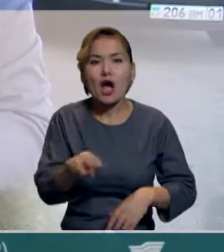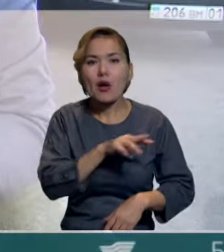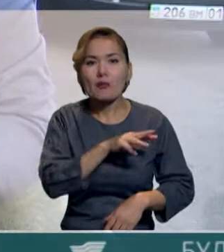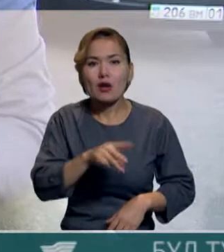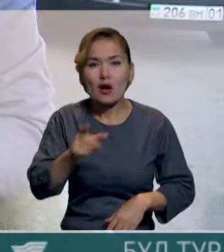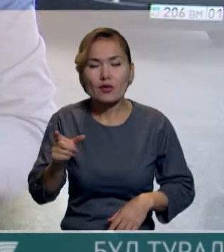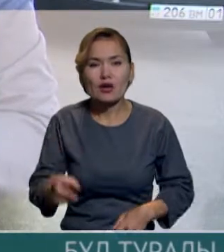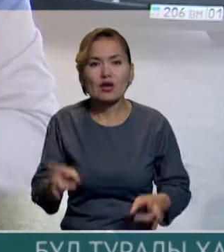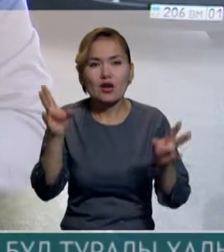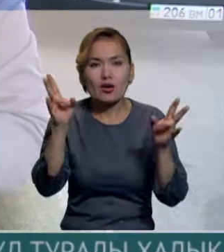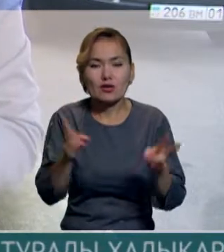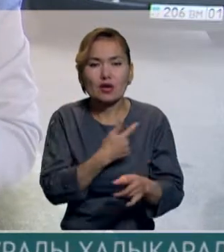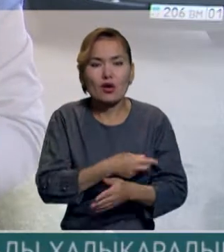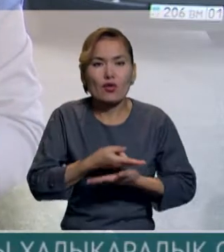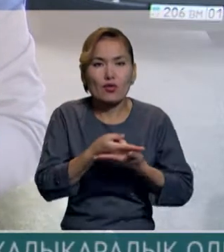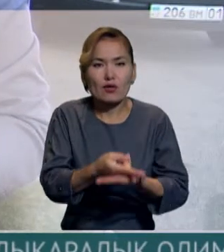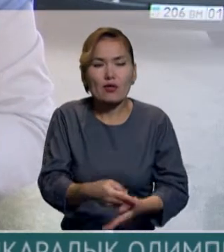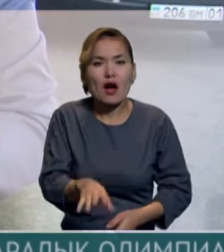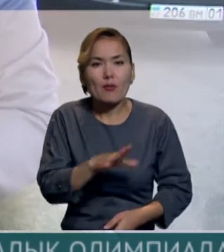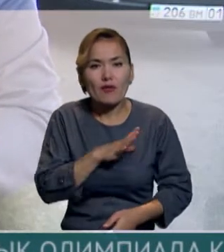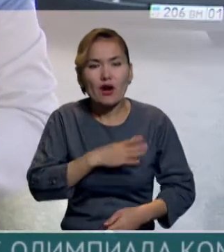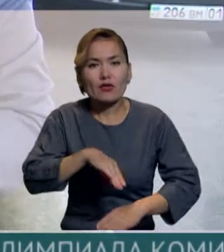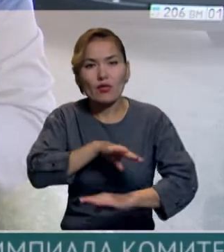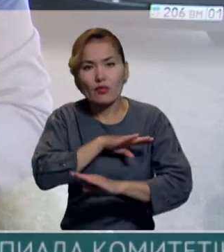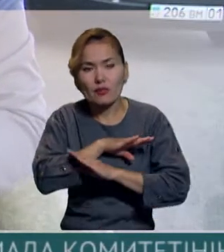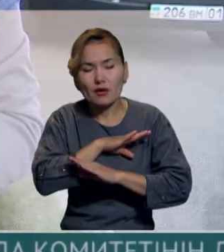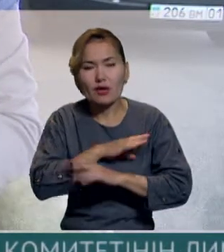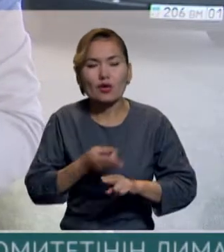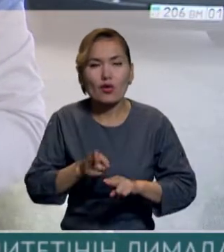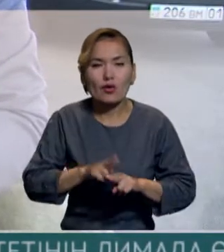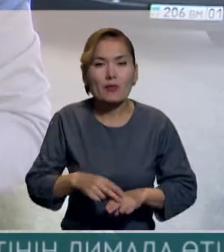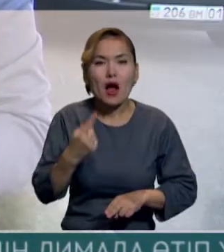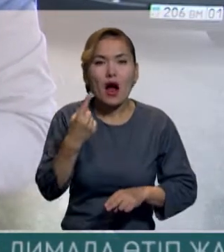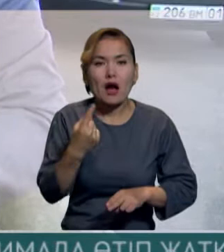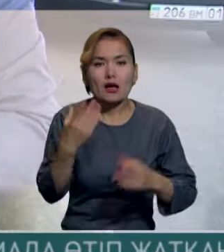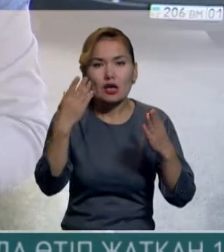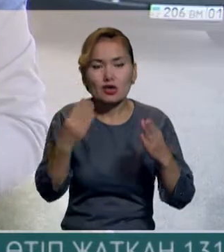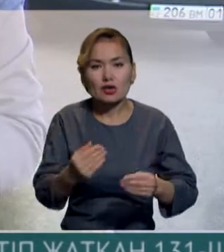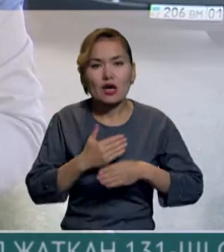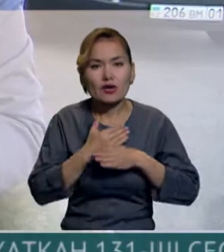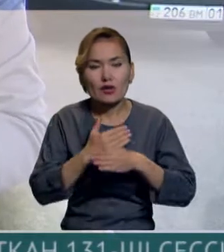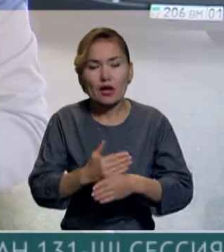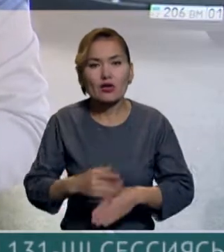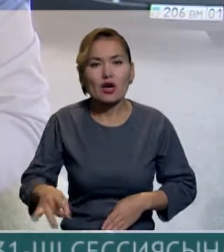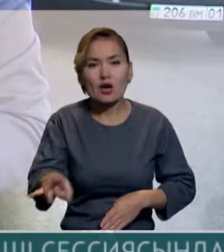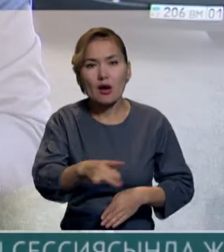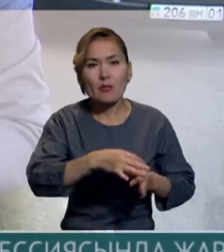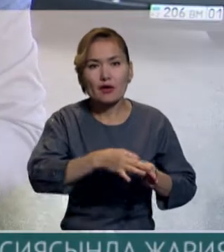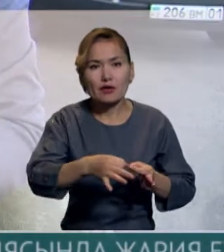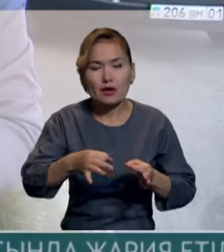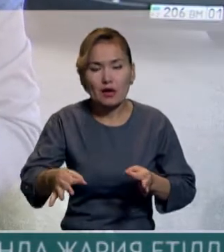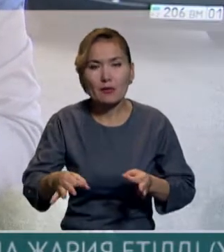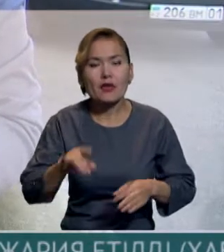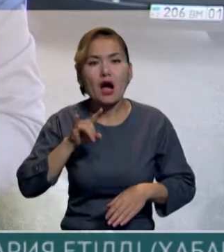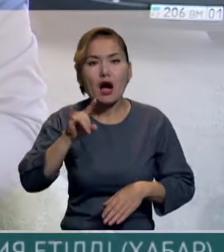адамдар жарақат алып, тіпті қаза тауып жатады екен. Сондықтан бүгінгі алғашқы көмек көрсетуі күні аясында республикалық санитарлық